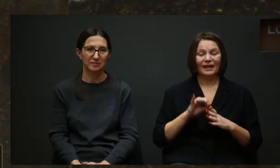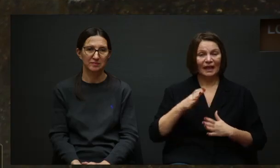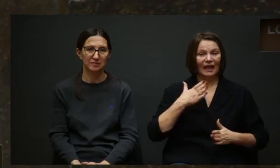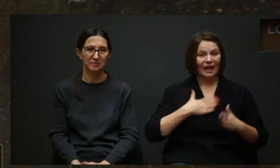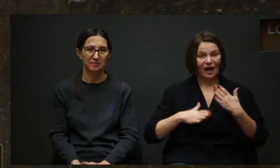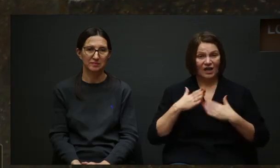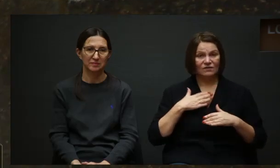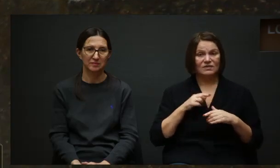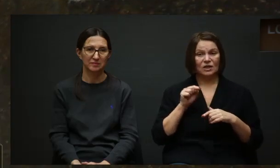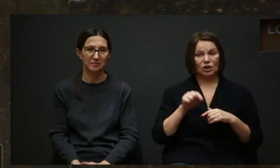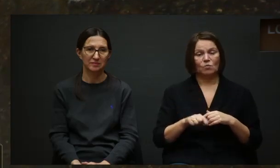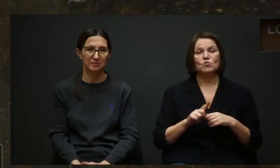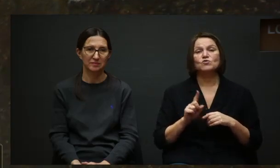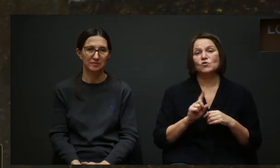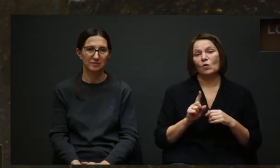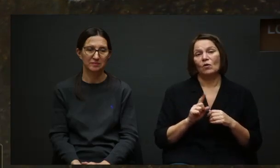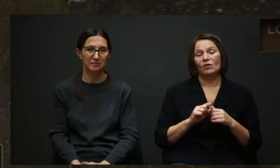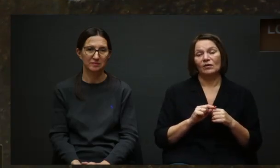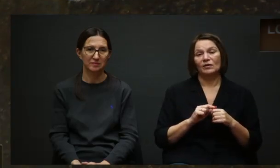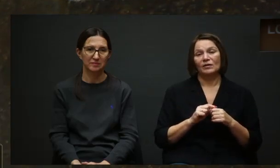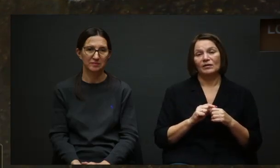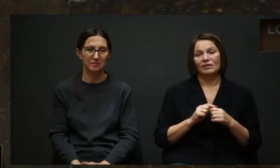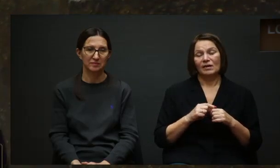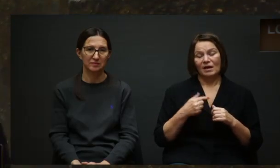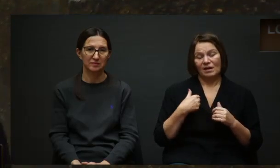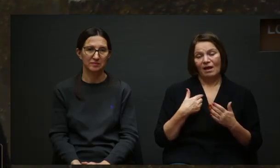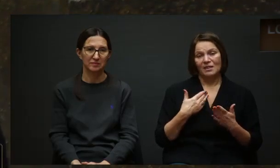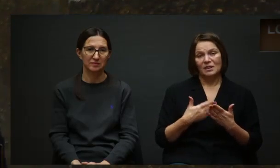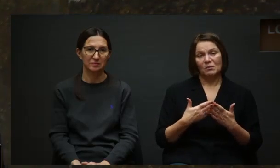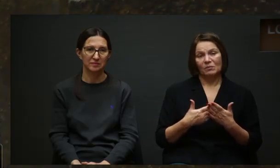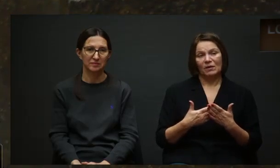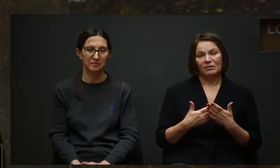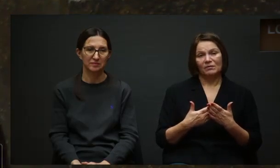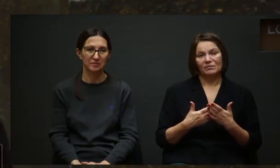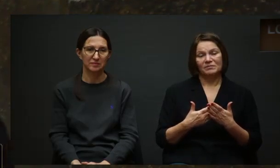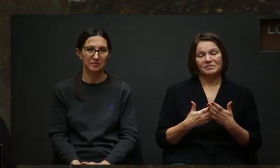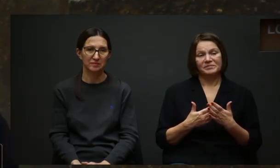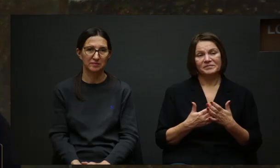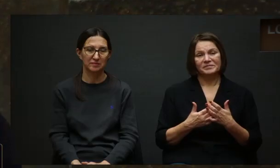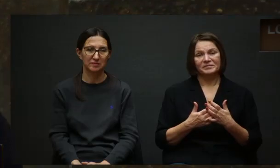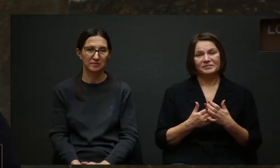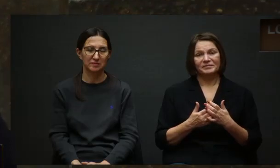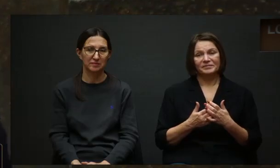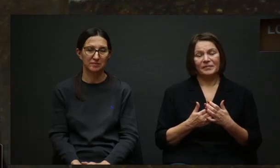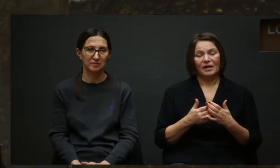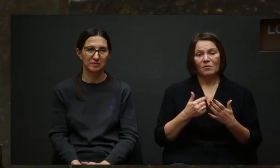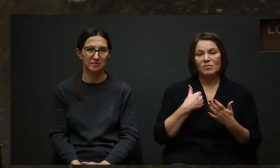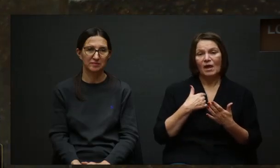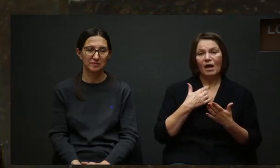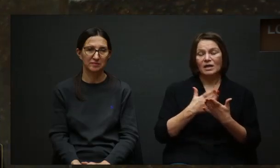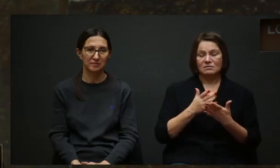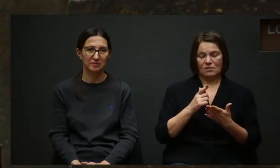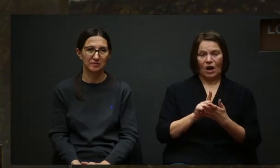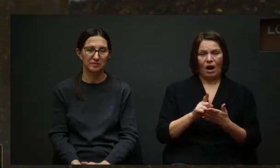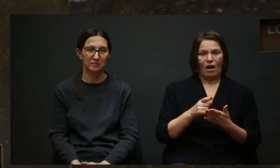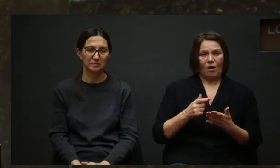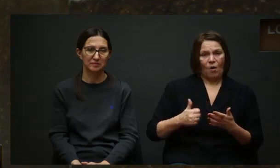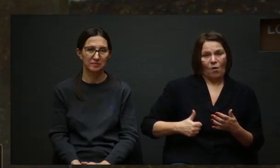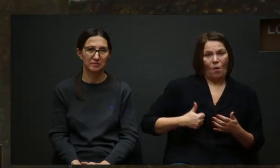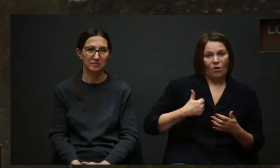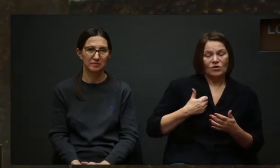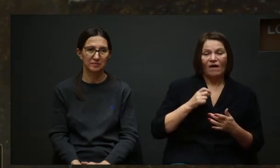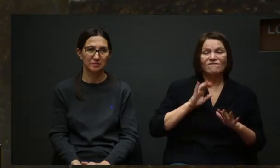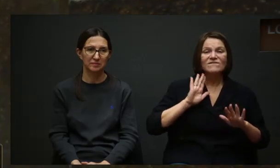радоваться тому, что там вот я, например, знаете, такая необязательная гордость, но вот